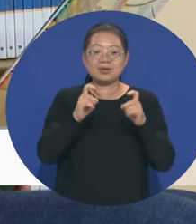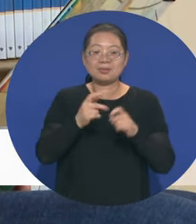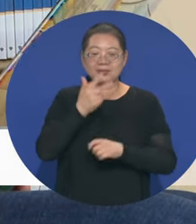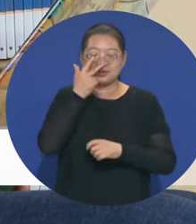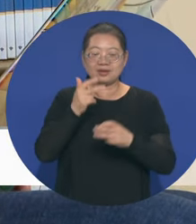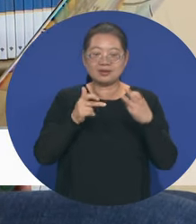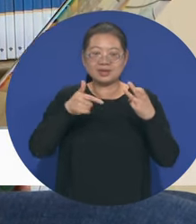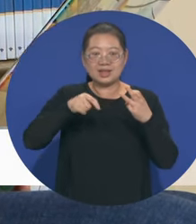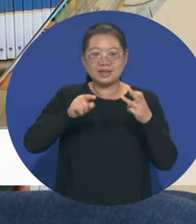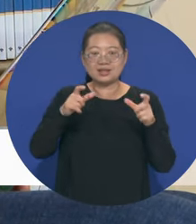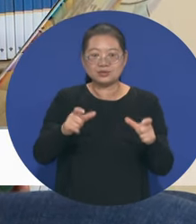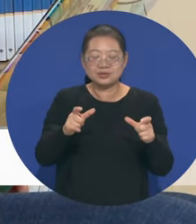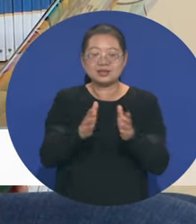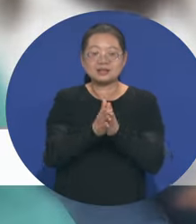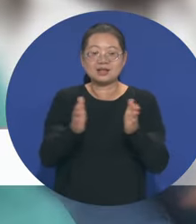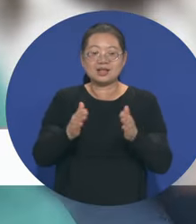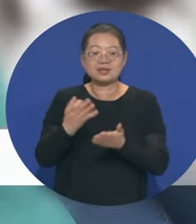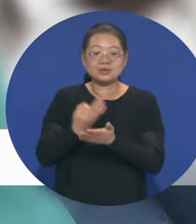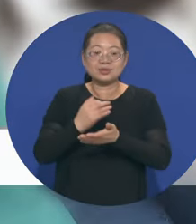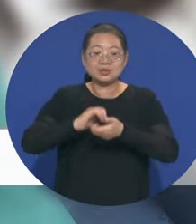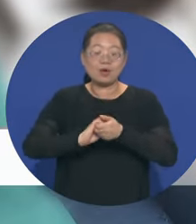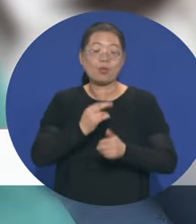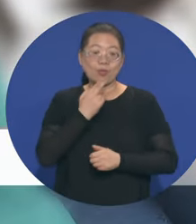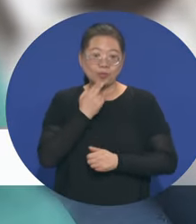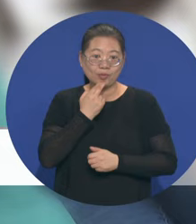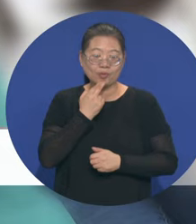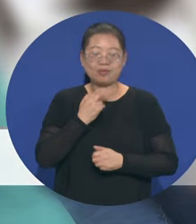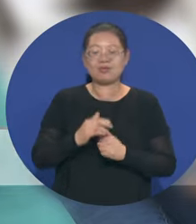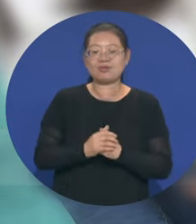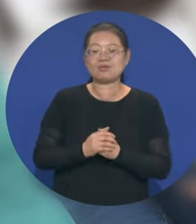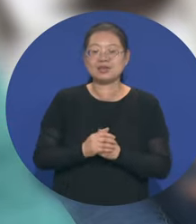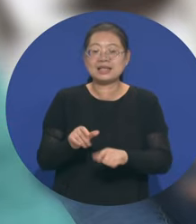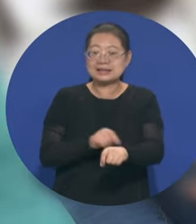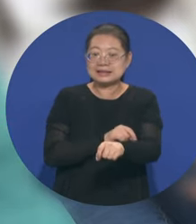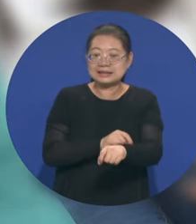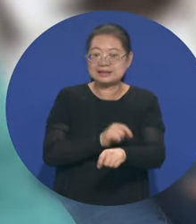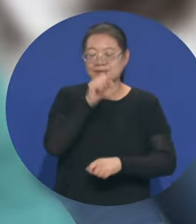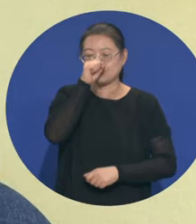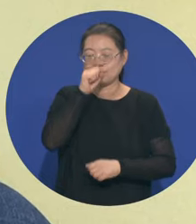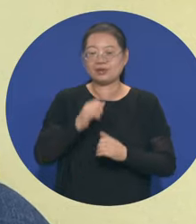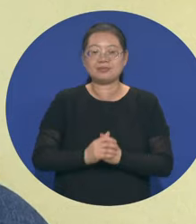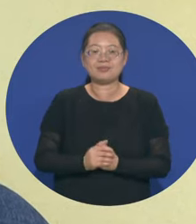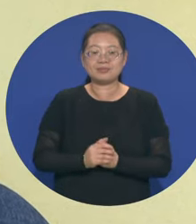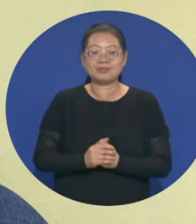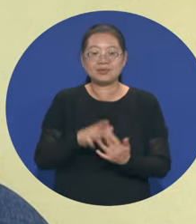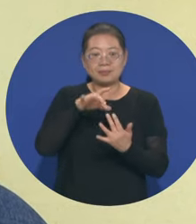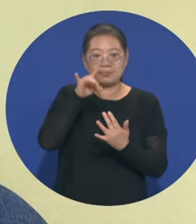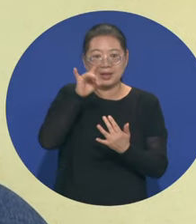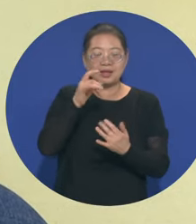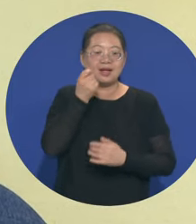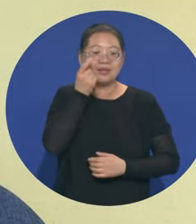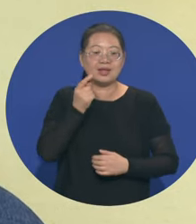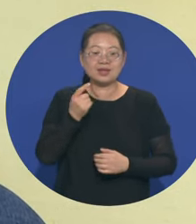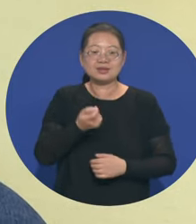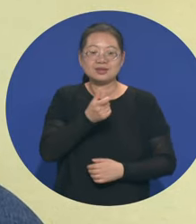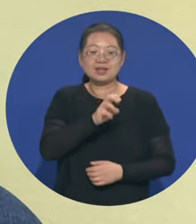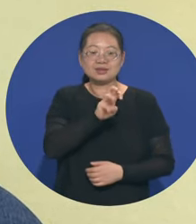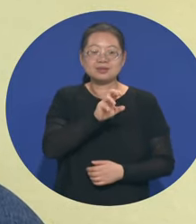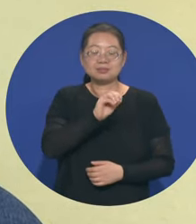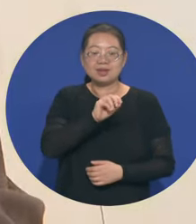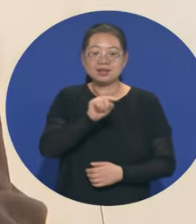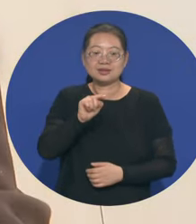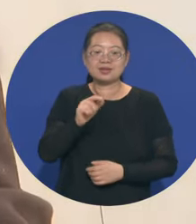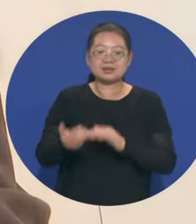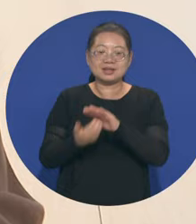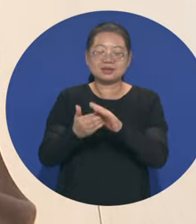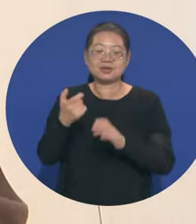등 13개 시군에서 시행 중으로 소득 제한이 없다는 것도 특징이자 장점입니다. 선정되면 한 달에 최소